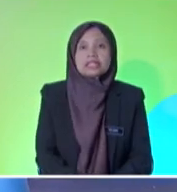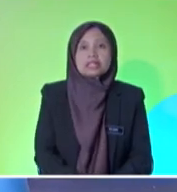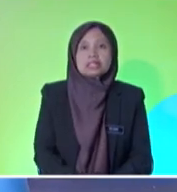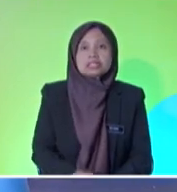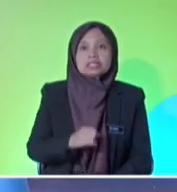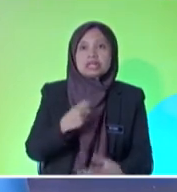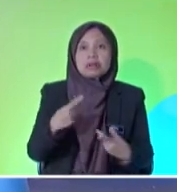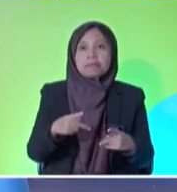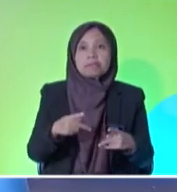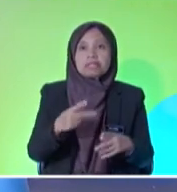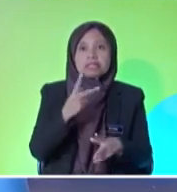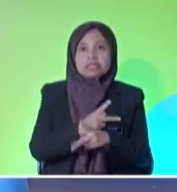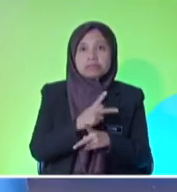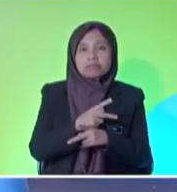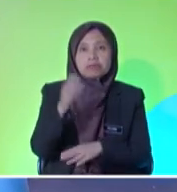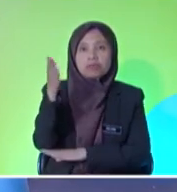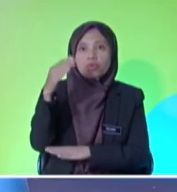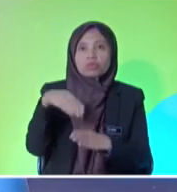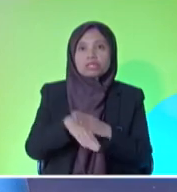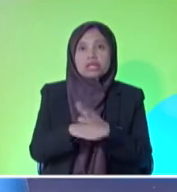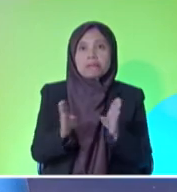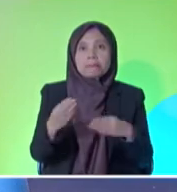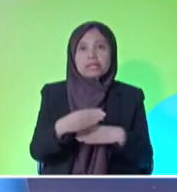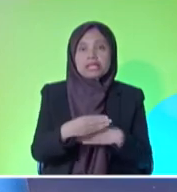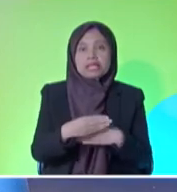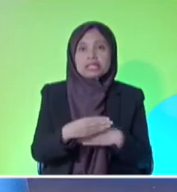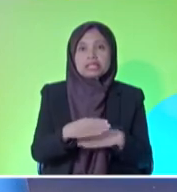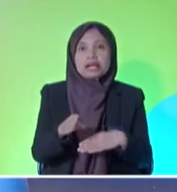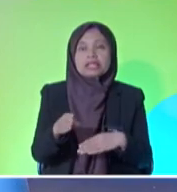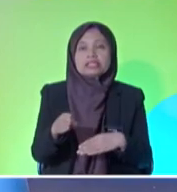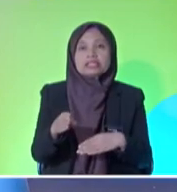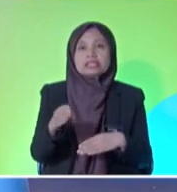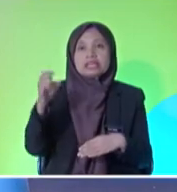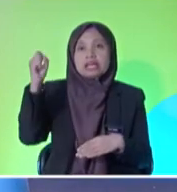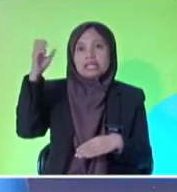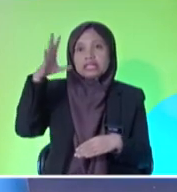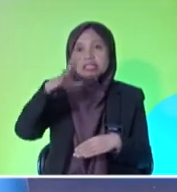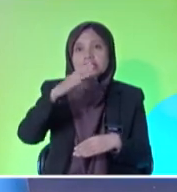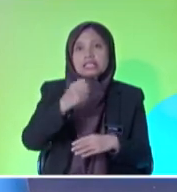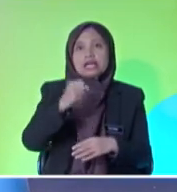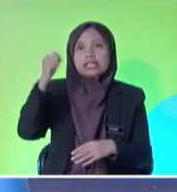pokok saya dalam dalam bilik saya soalnya tak ada lampu Tak ada cahaya